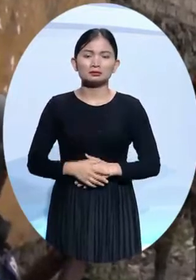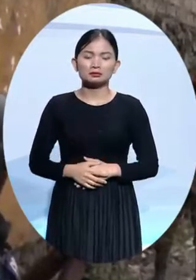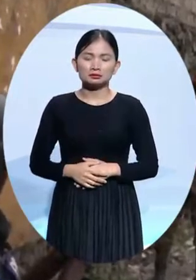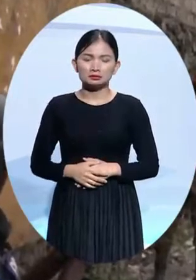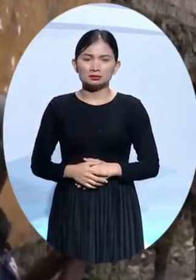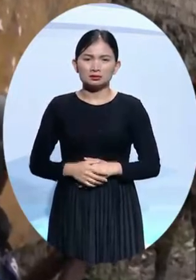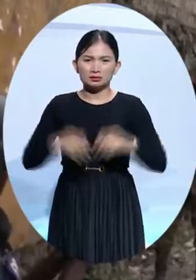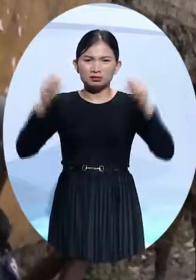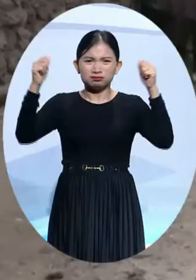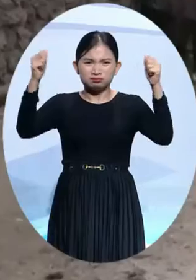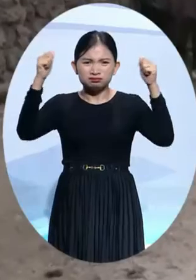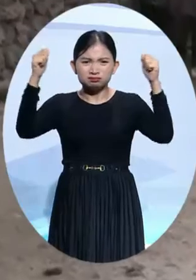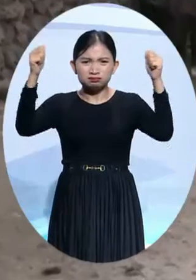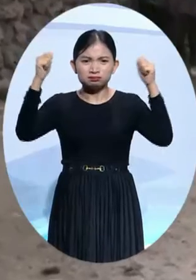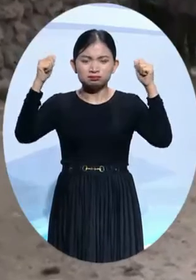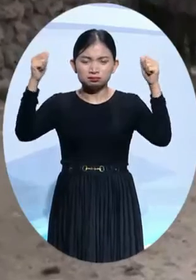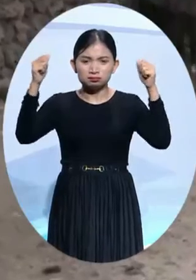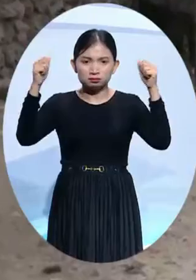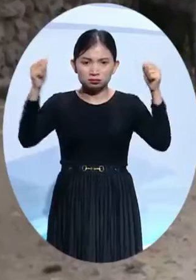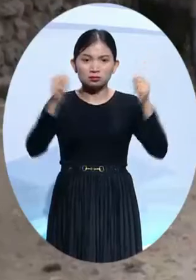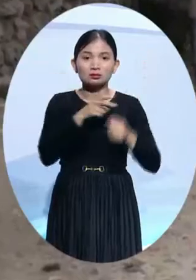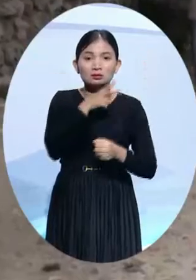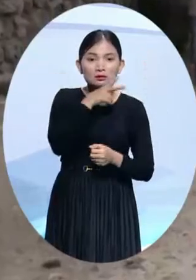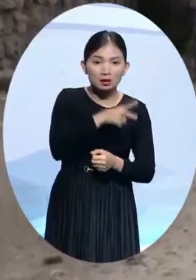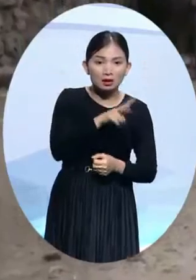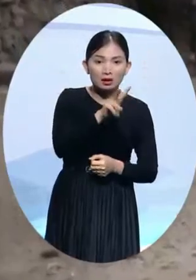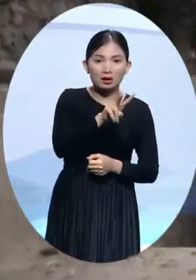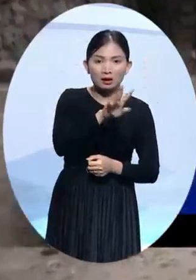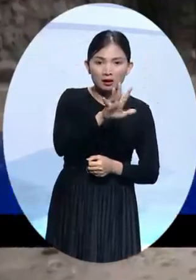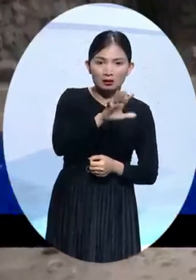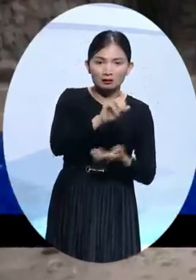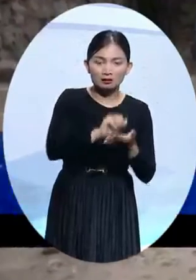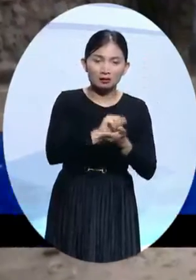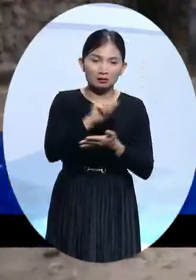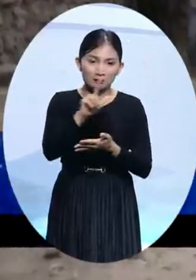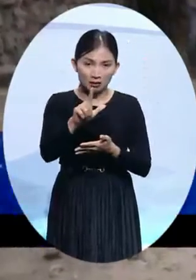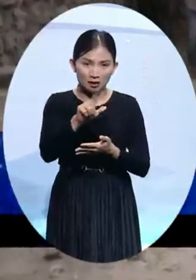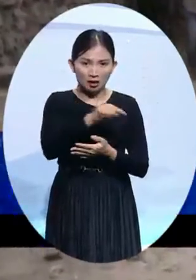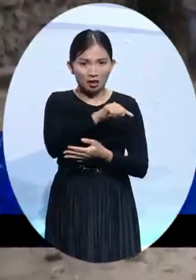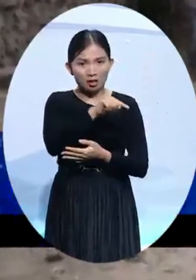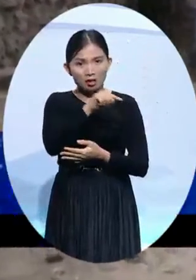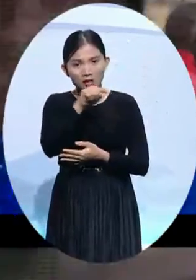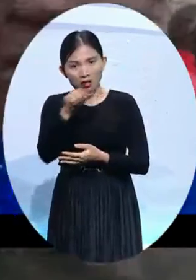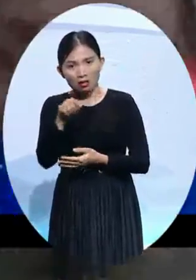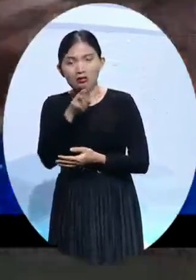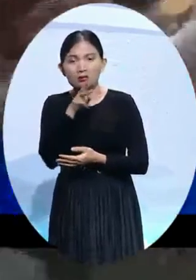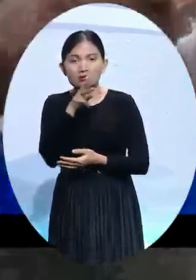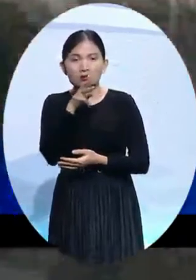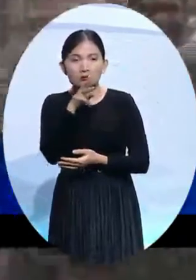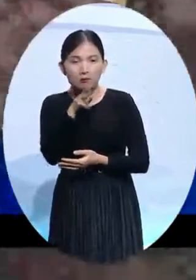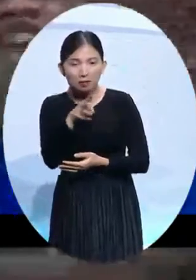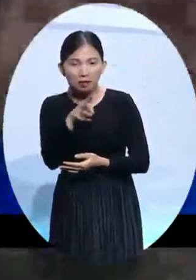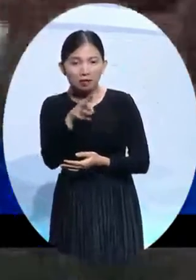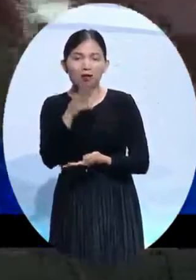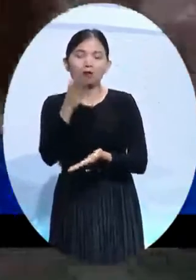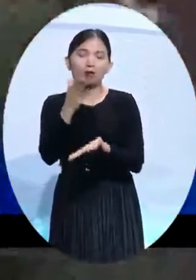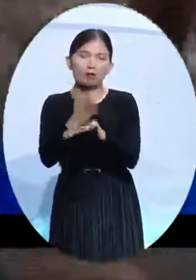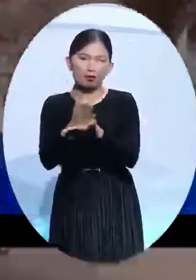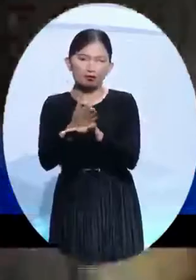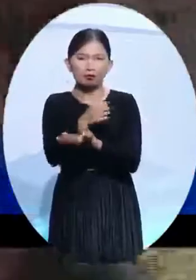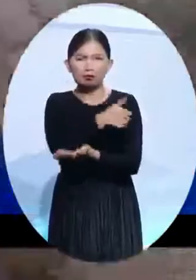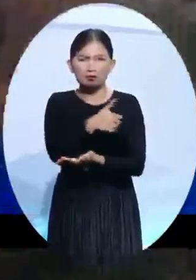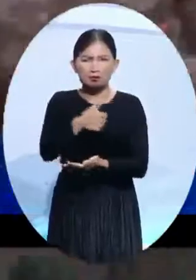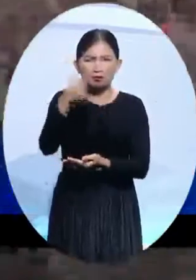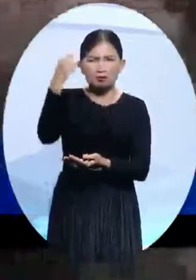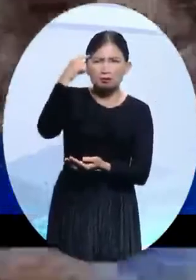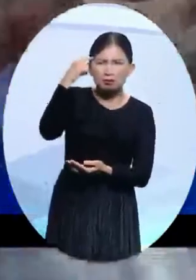Biểu tình nổ ra từ thứ Hai 25 tháng 7 ở thành phố Goma và kéo dài sang ngày thứ Ba. Nguyên nhân xuất phát từ việc người dân cho rằng